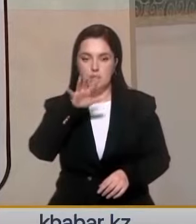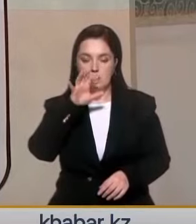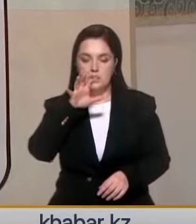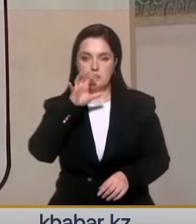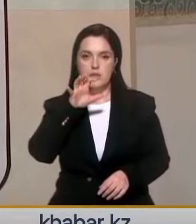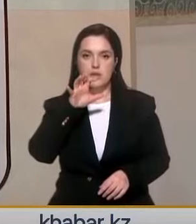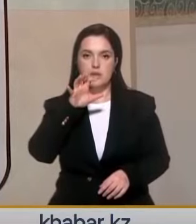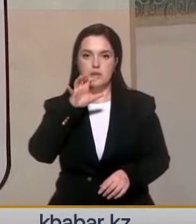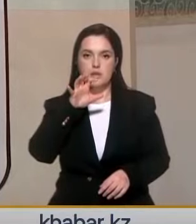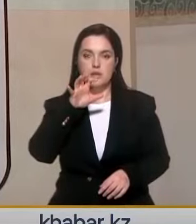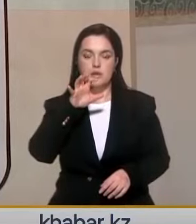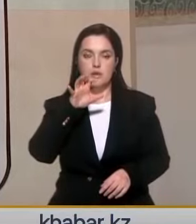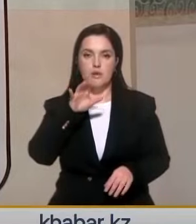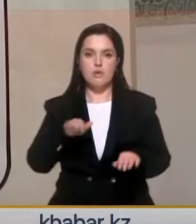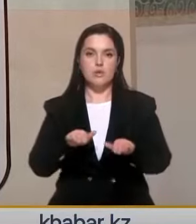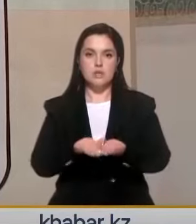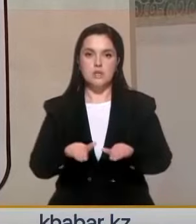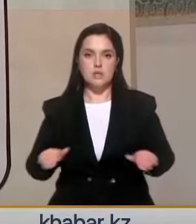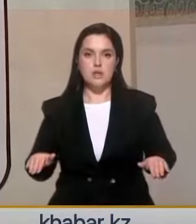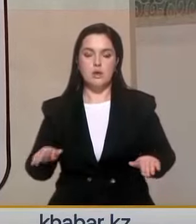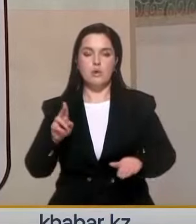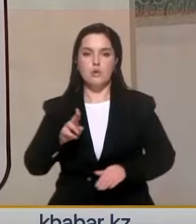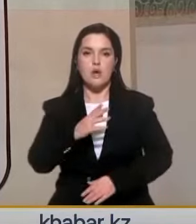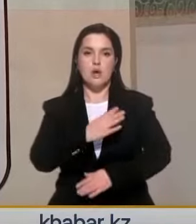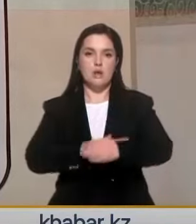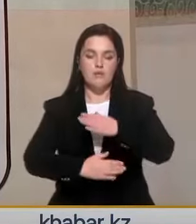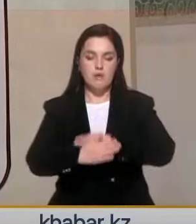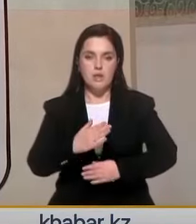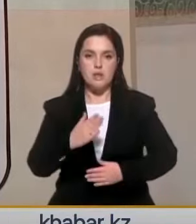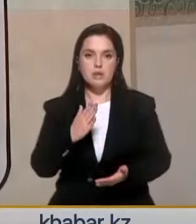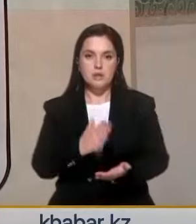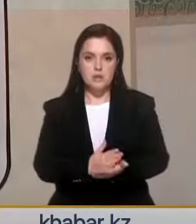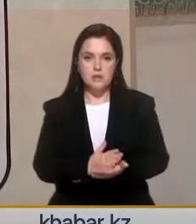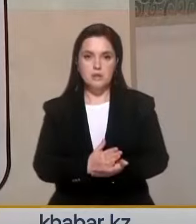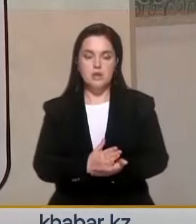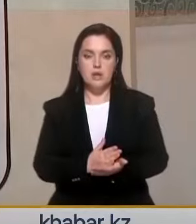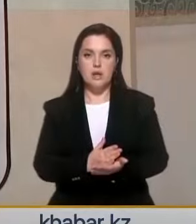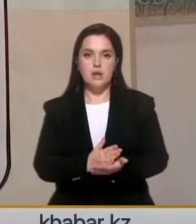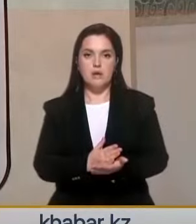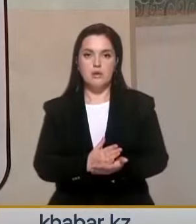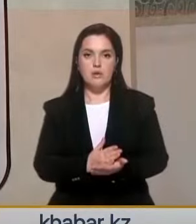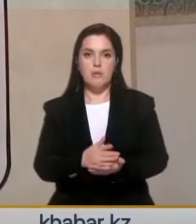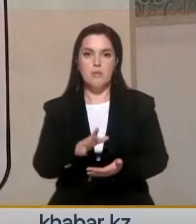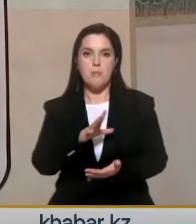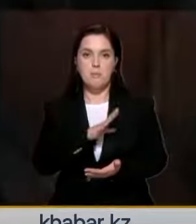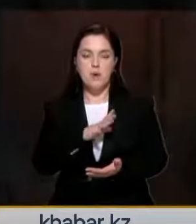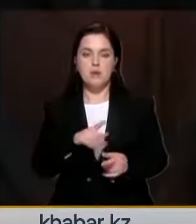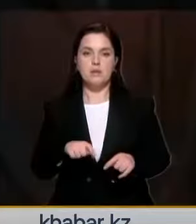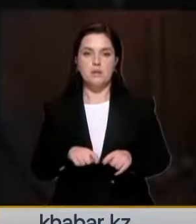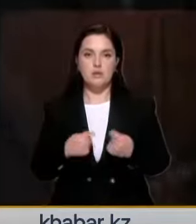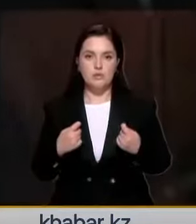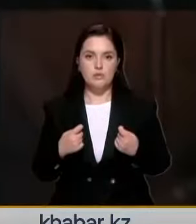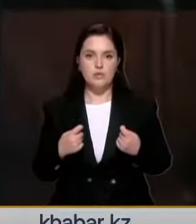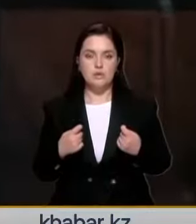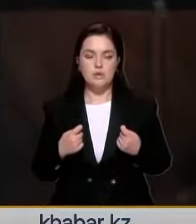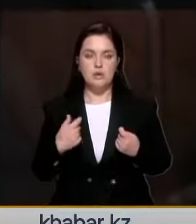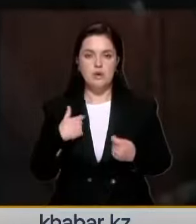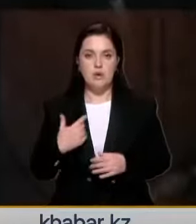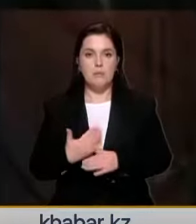осязание у детей с особенностями в развитии этот процесс бывает нарушен и Я